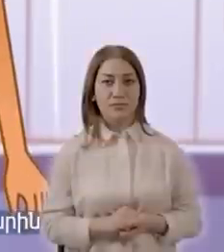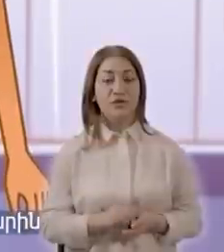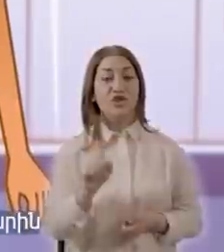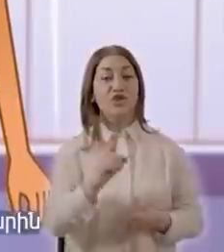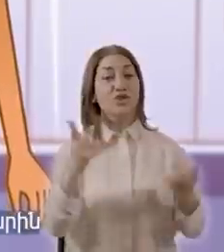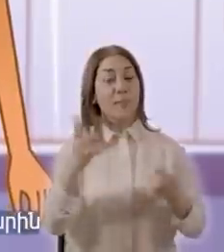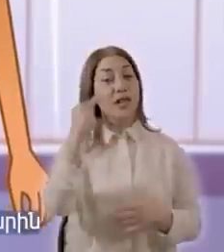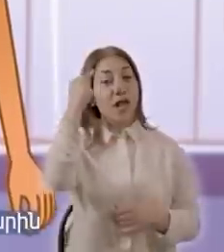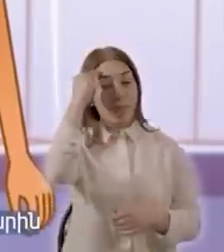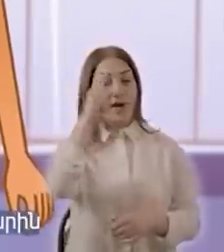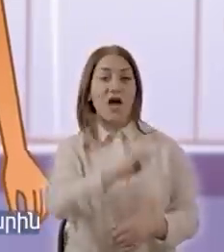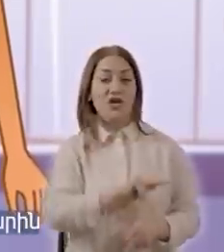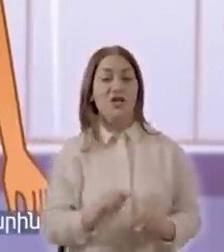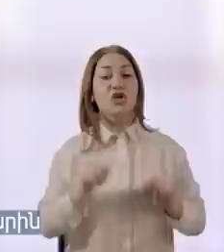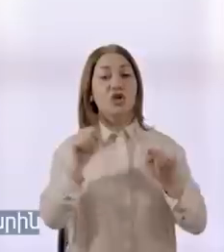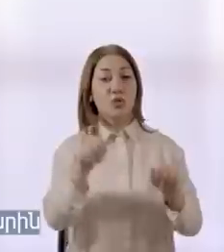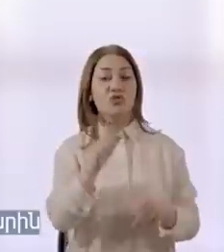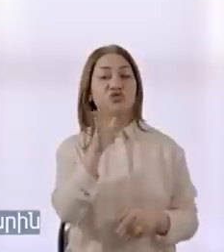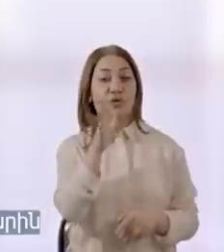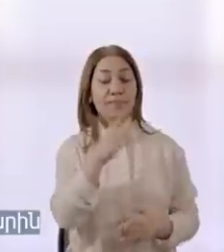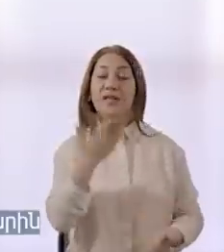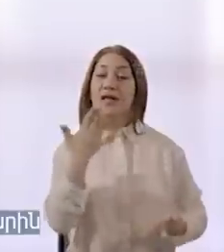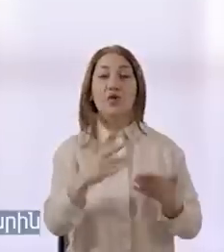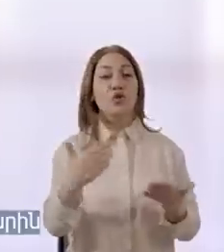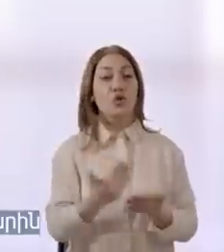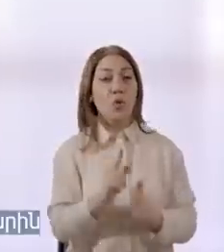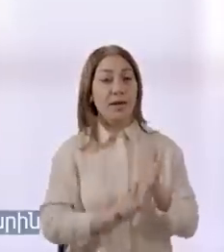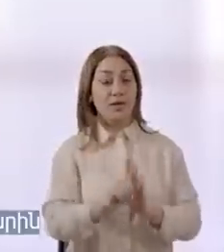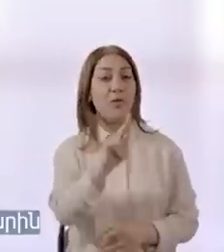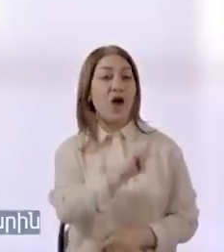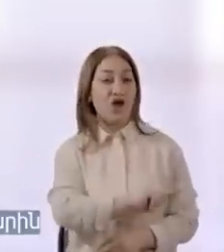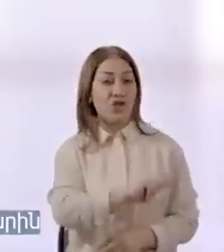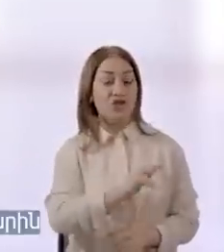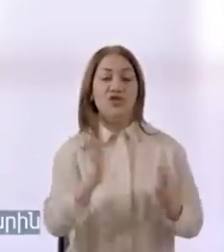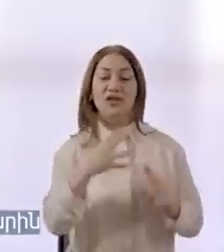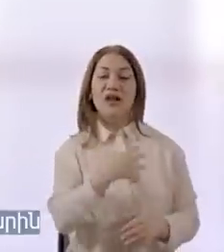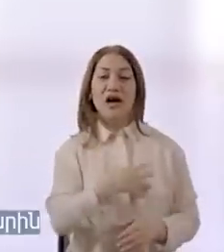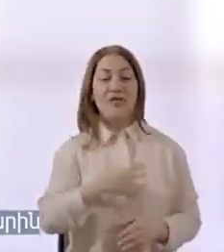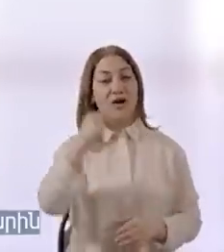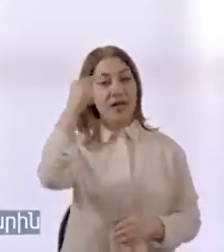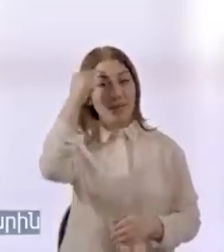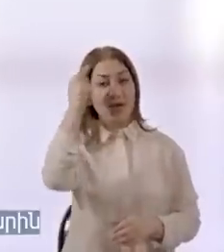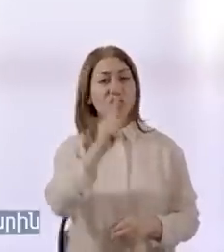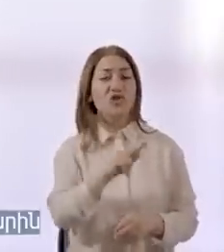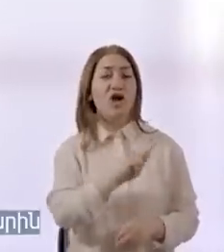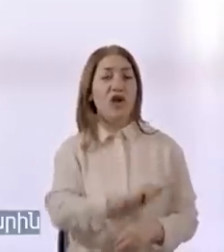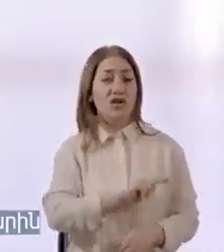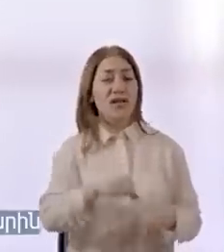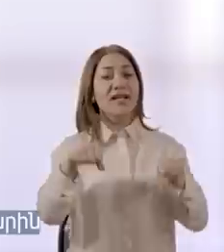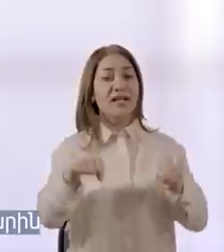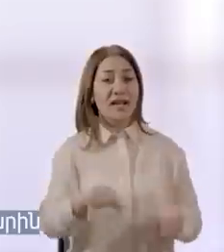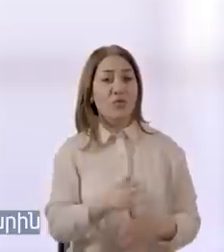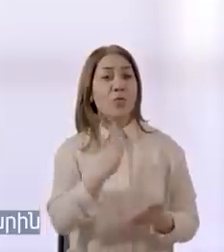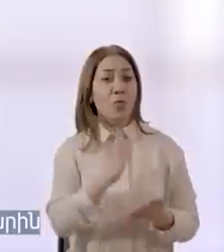Ինչ պետք է իմանալ աշխատանքի ընդունվելիս։ Եթե դուք նոր եք սկսում ձեր կարիերան, ապա շատ կարևոր է, որ իմանաք, թե ինչ աշխատանքային իրավունքներ